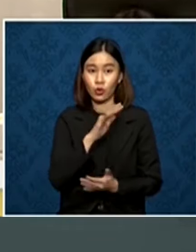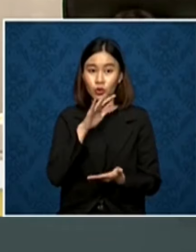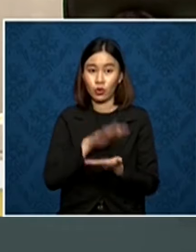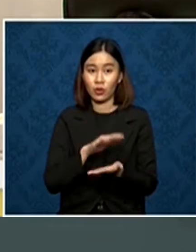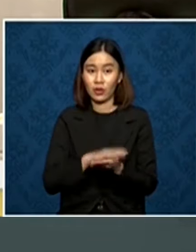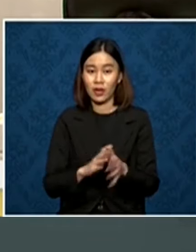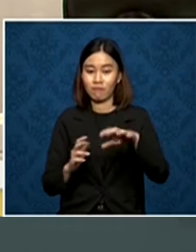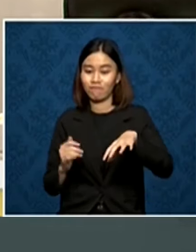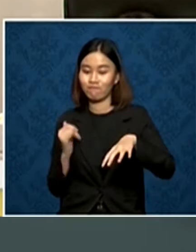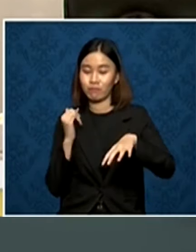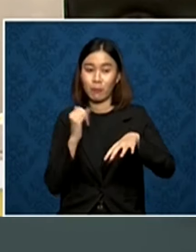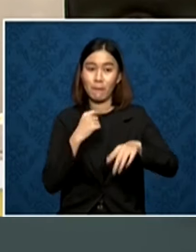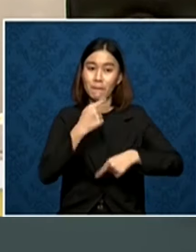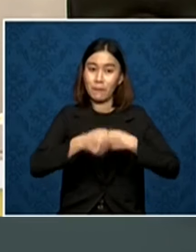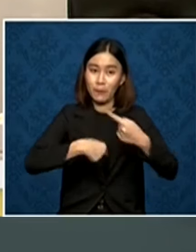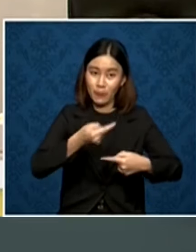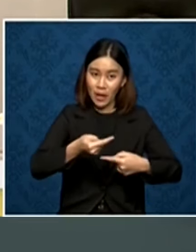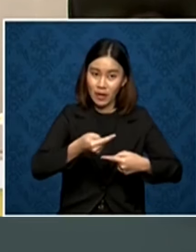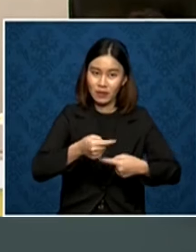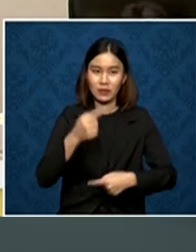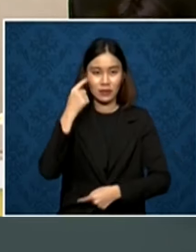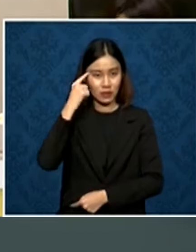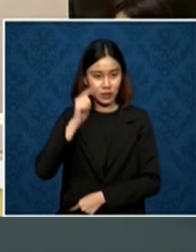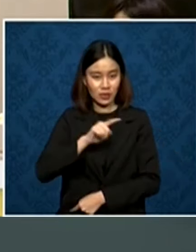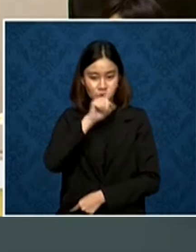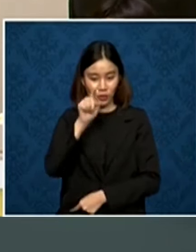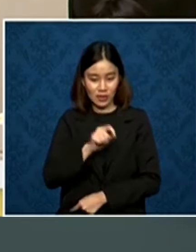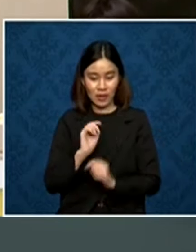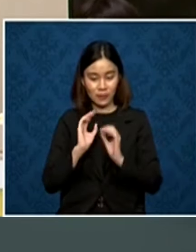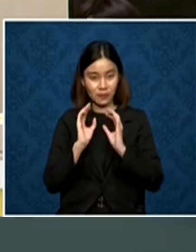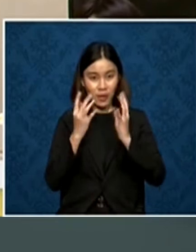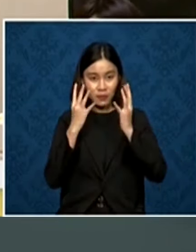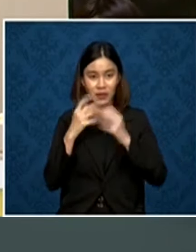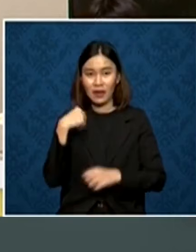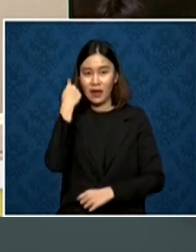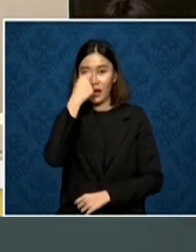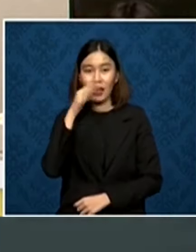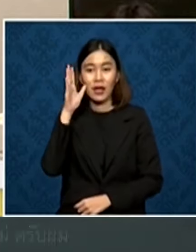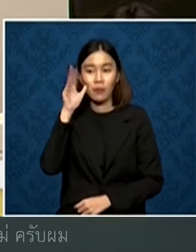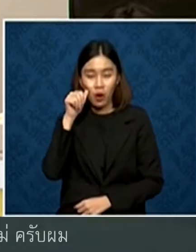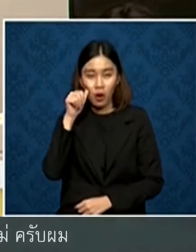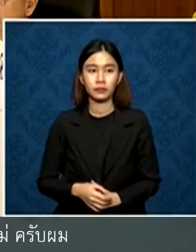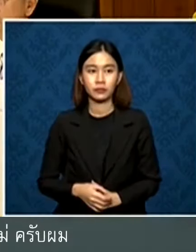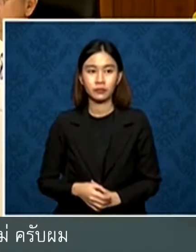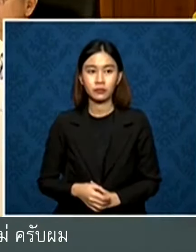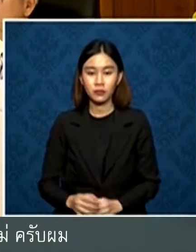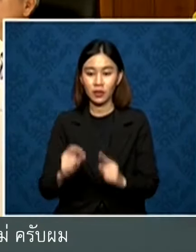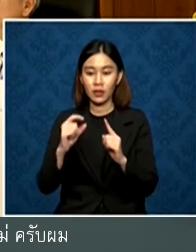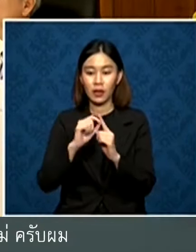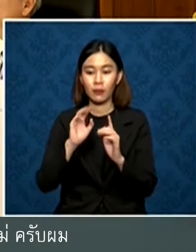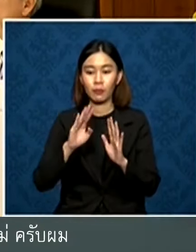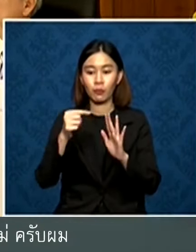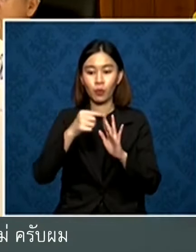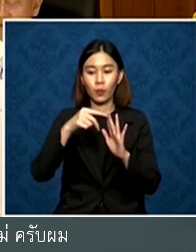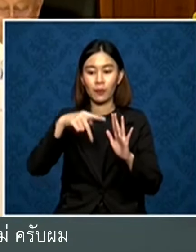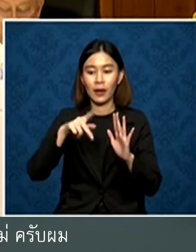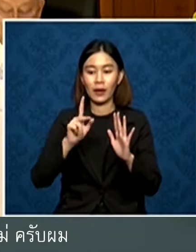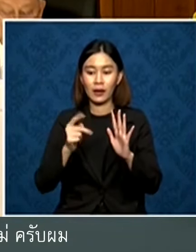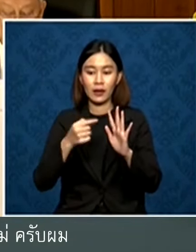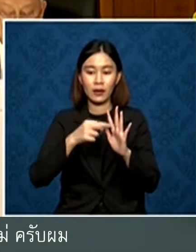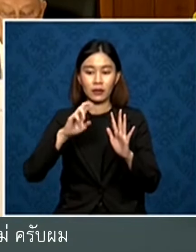โรงเรียนเขาก็จะไม่ถูกตั้งคำถามจากโรงเรียนว่าคนไหนคือบิดาคนไหนคือบุประการอันดับ